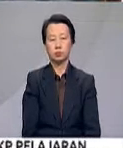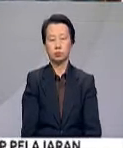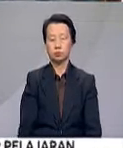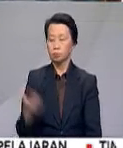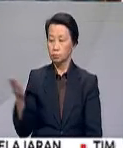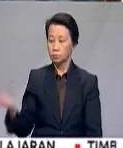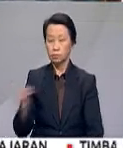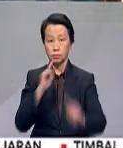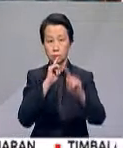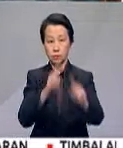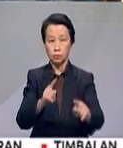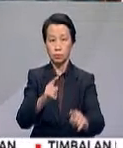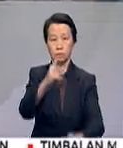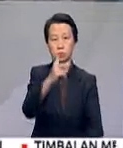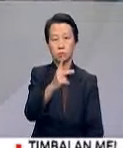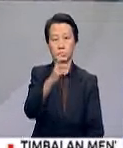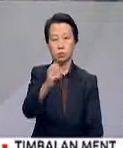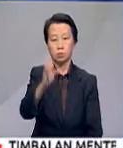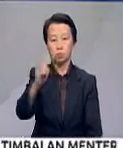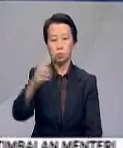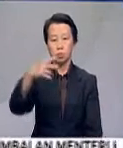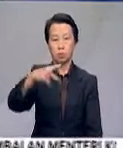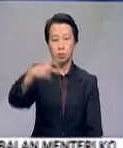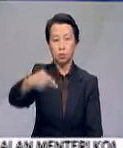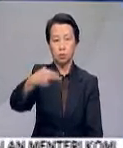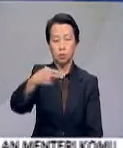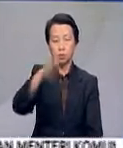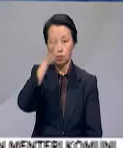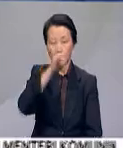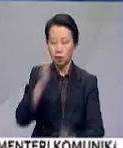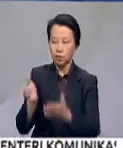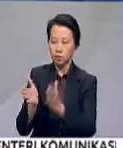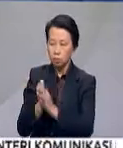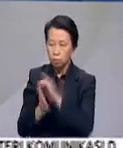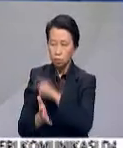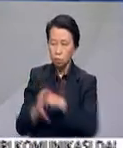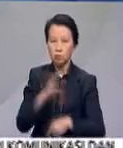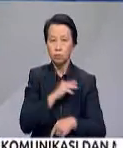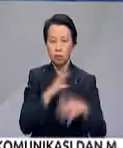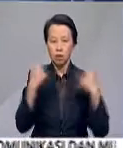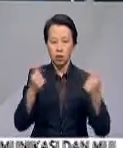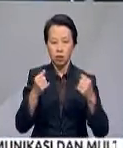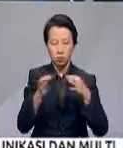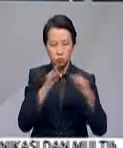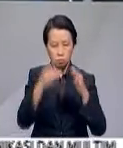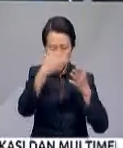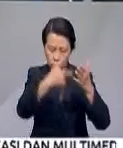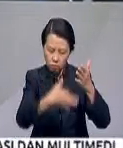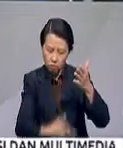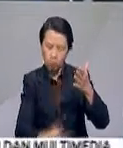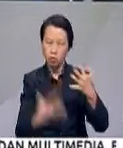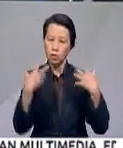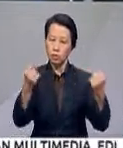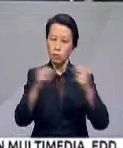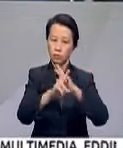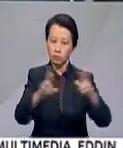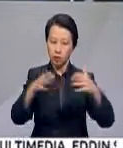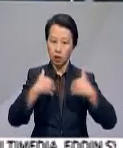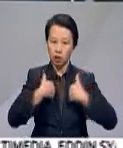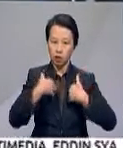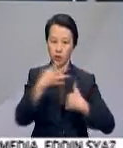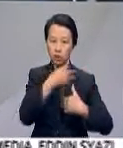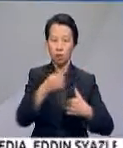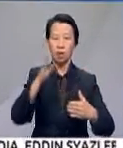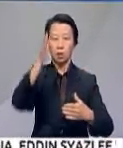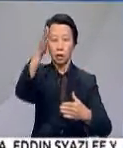Beliau menjawab soalan Ku Poi Tiong, PH Kota Melaka yang meminta Menteri Kesihatan nyatakan inisiatif kesihatan yang sedia ada dan